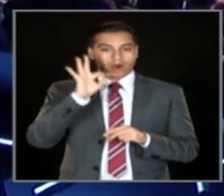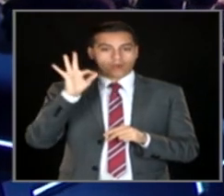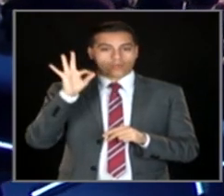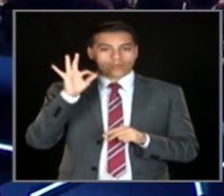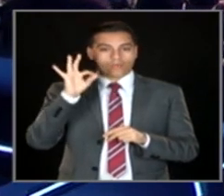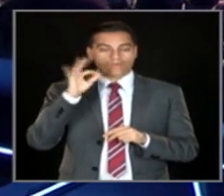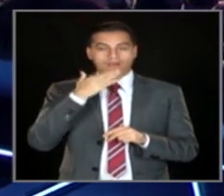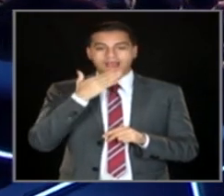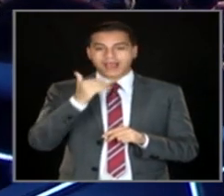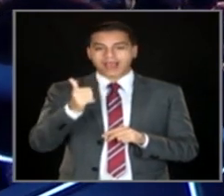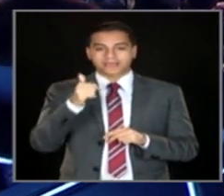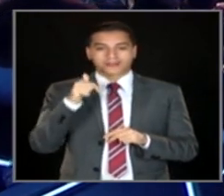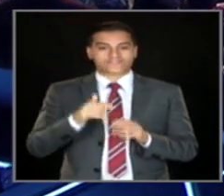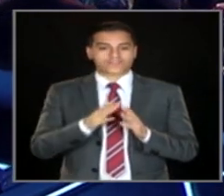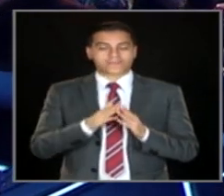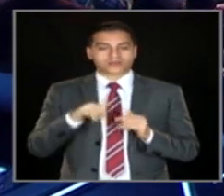أجمل القصور في مصر.